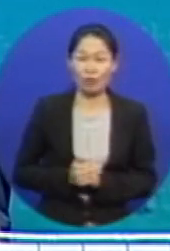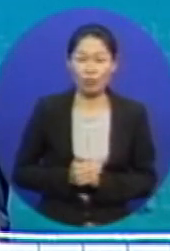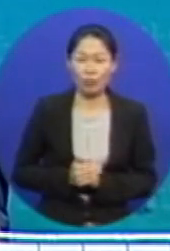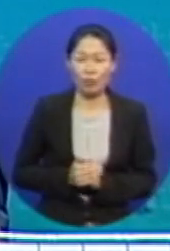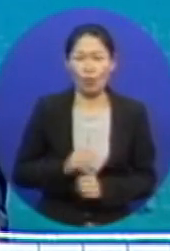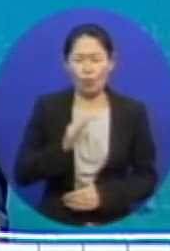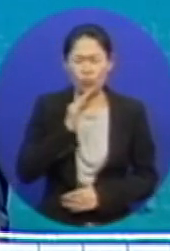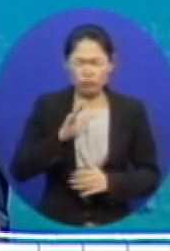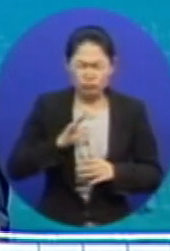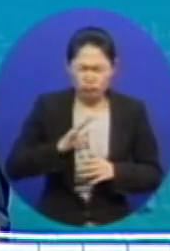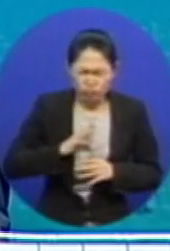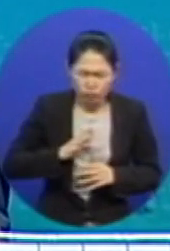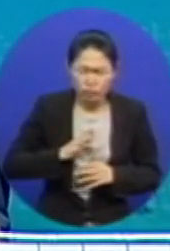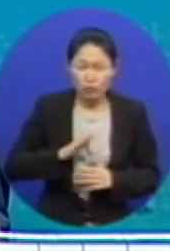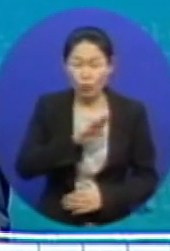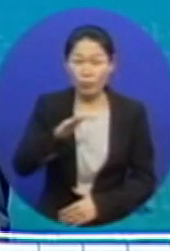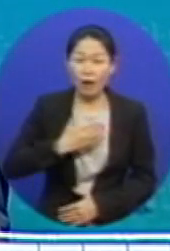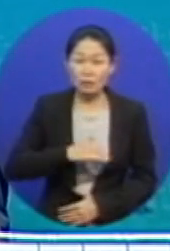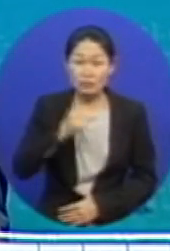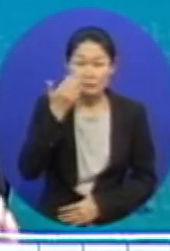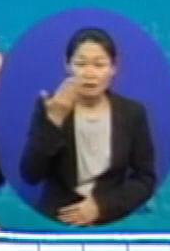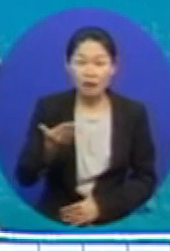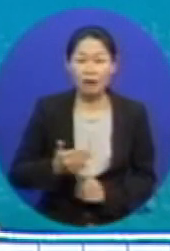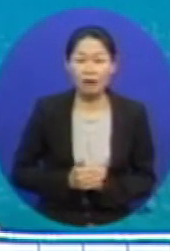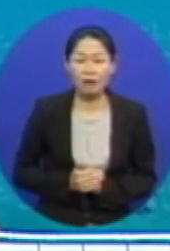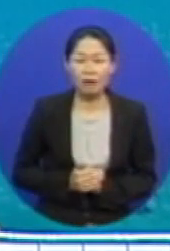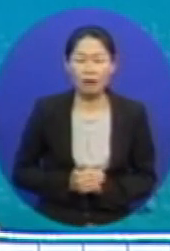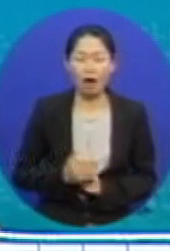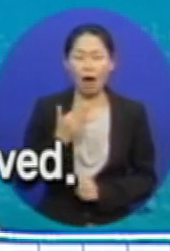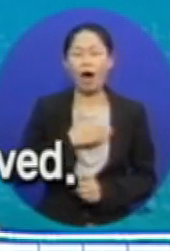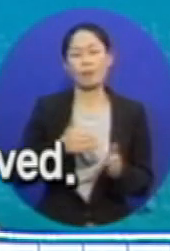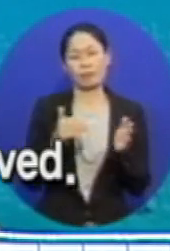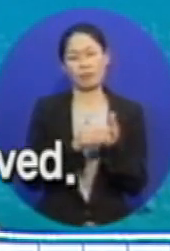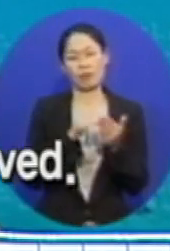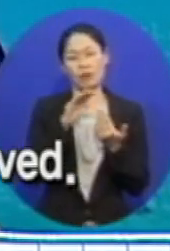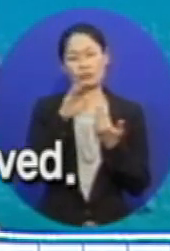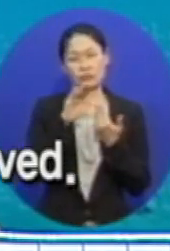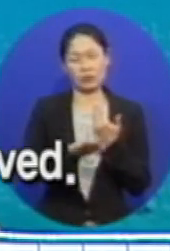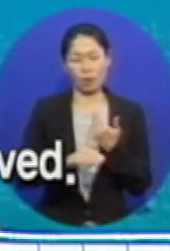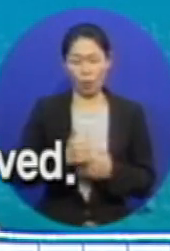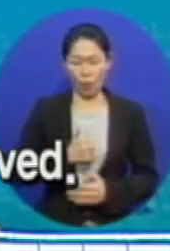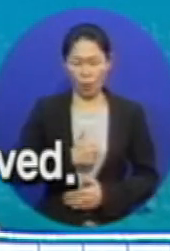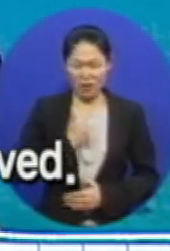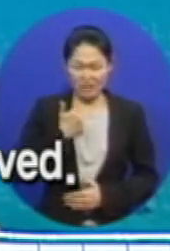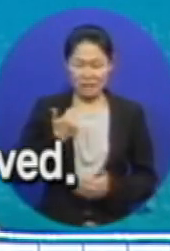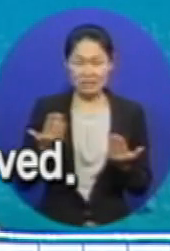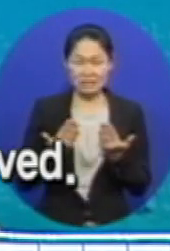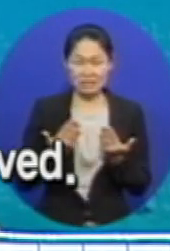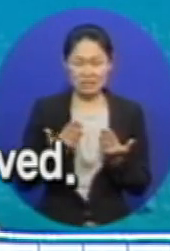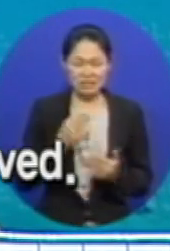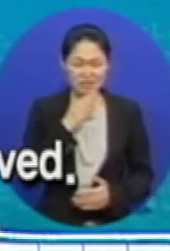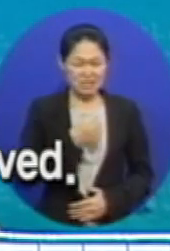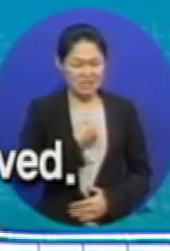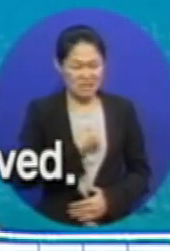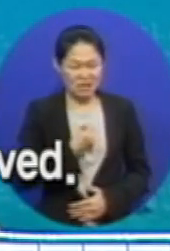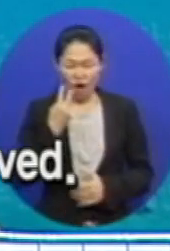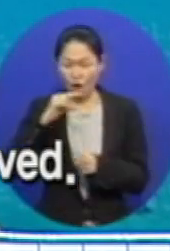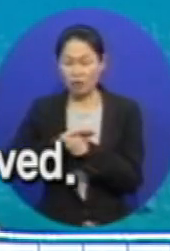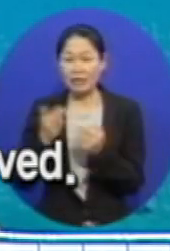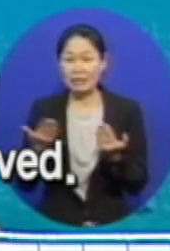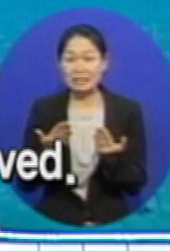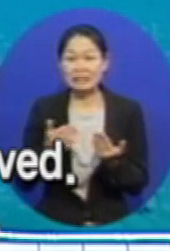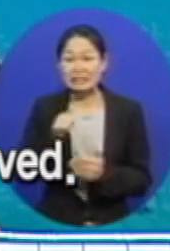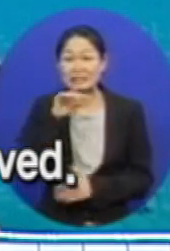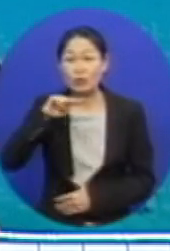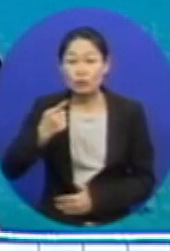무서운 줄 아시나요 알고나면 화나는 일도 있고 분한 일도 있고 억울한 일이 있어도